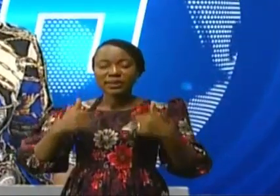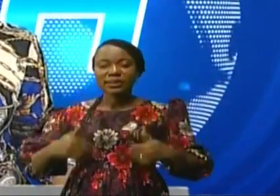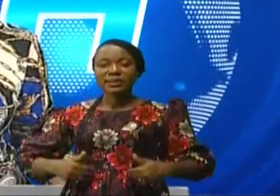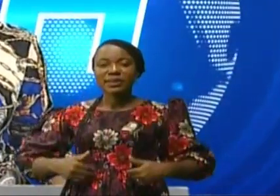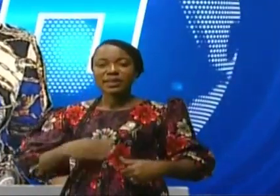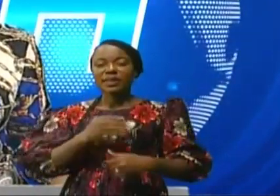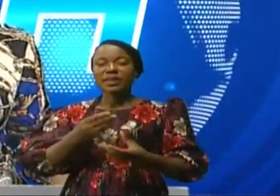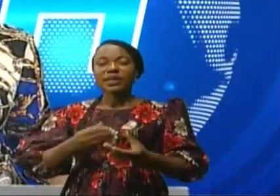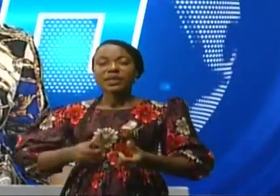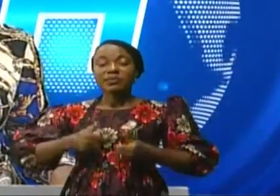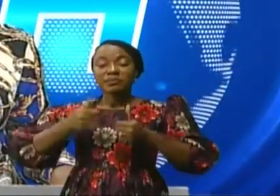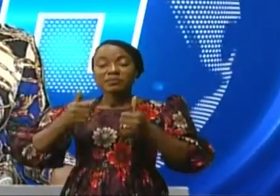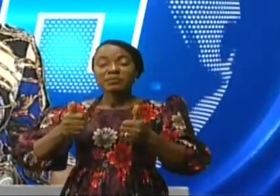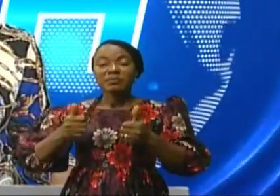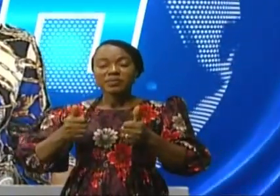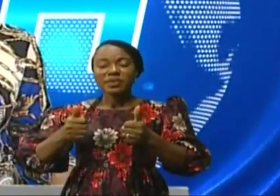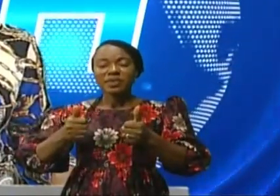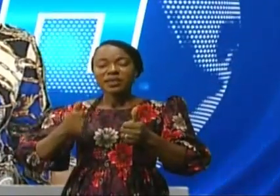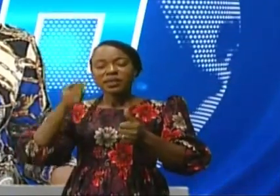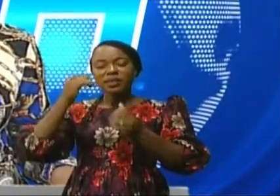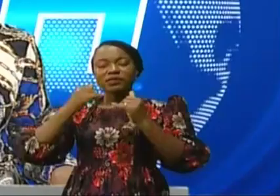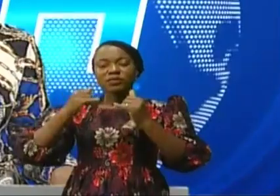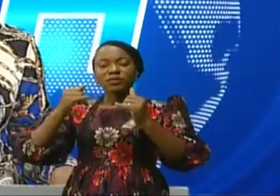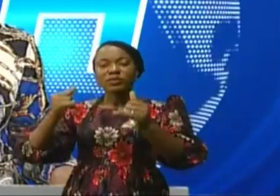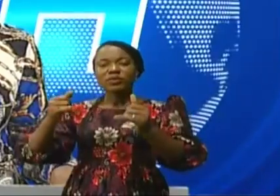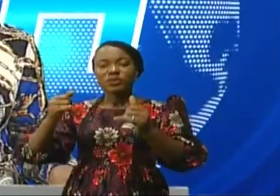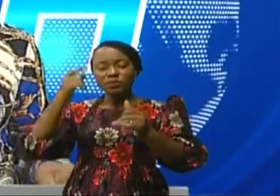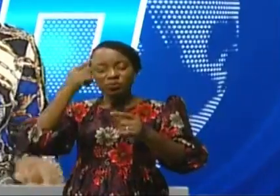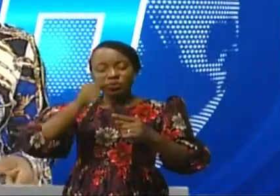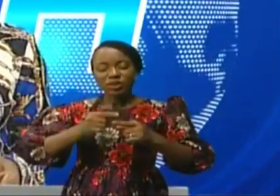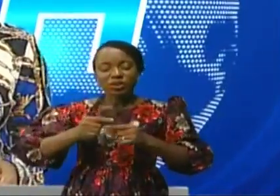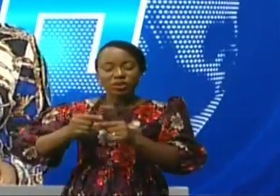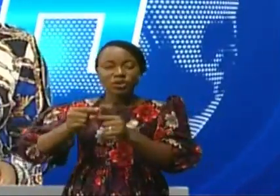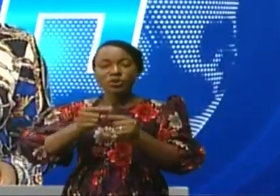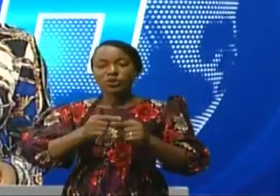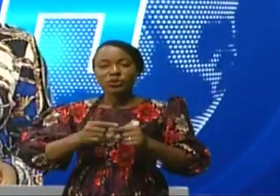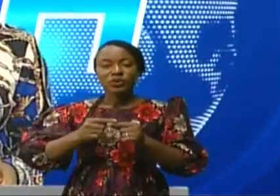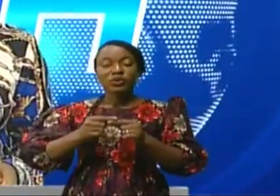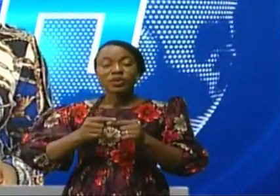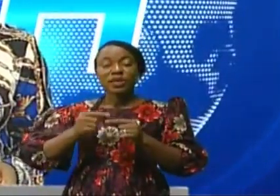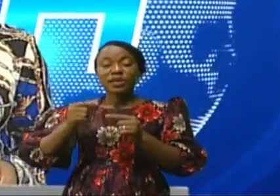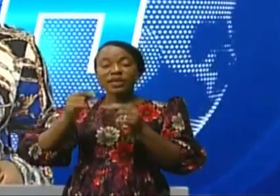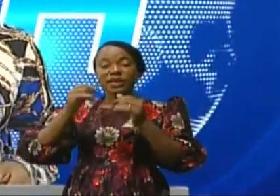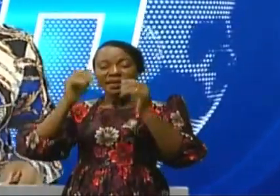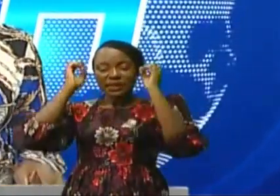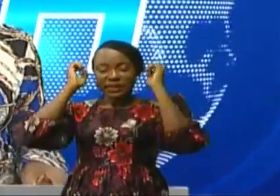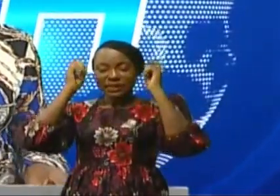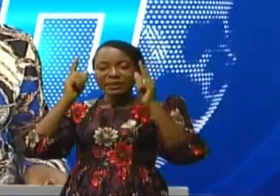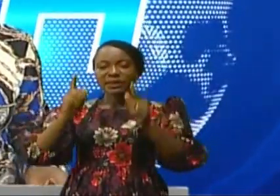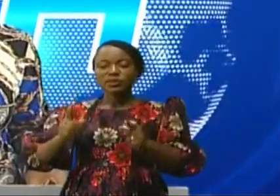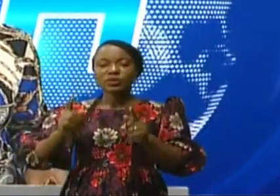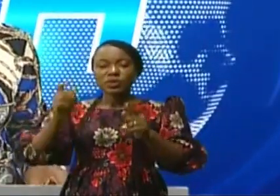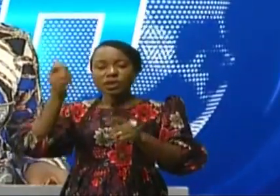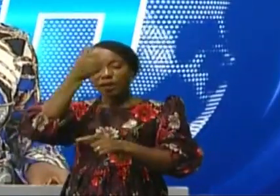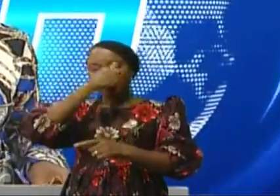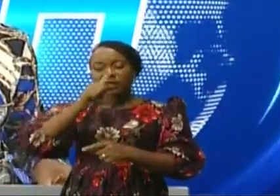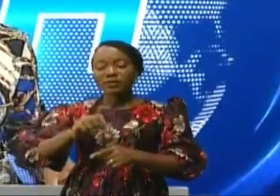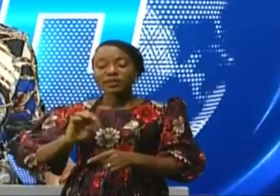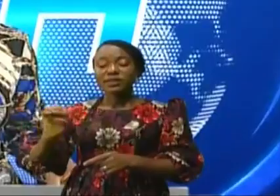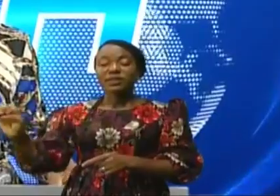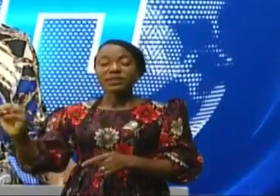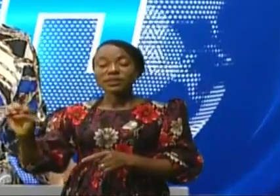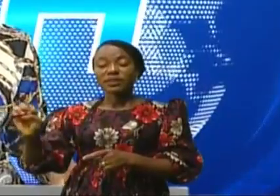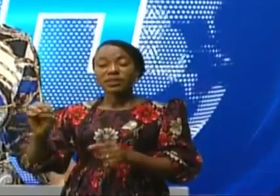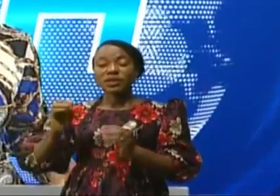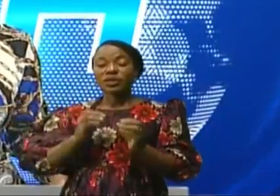le bien-être de systèmes d'information pour la gestion de l'éducation en Afrique de l'Ouest et du Centre. Atelier organisé par le